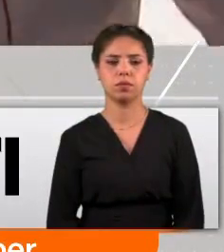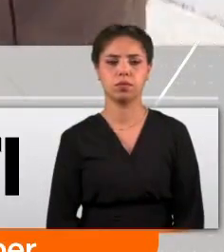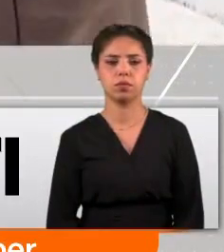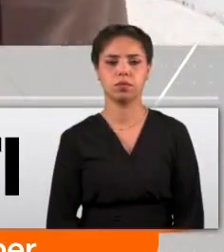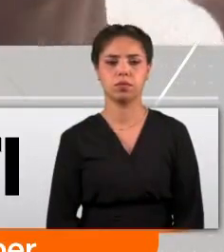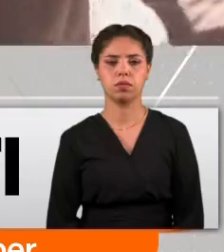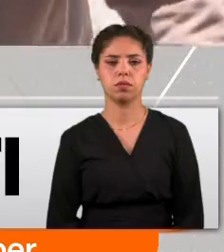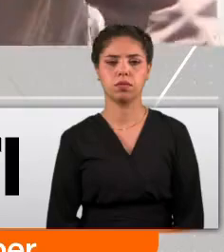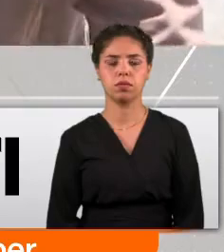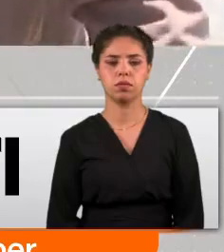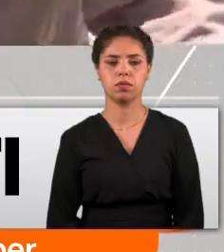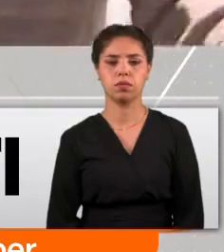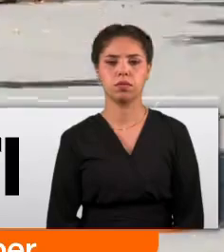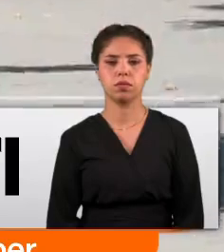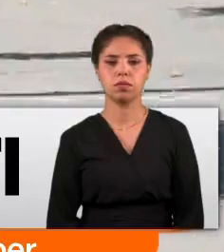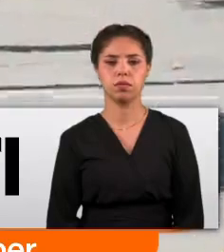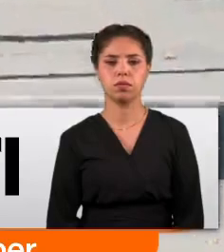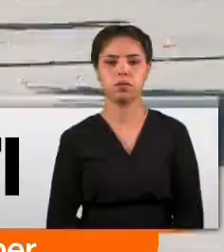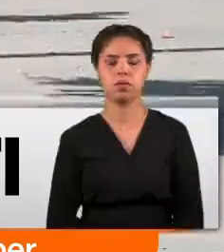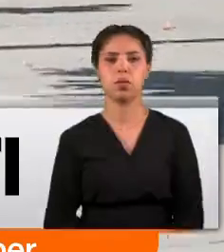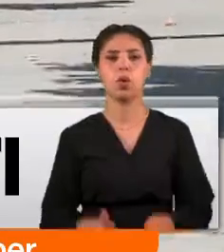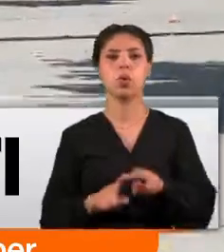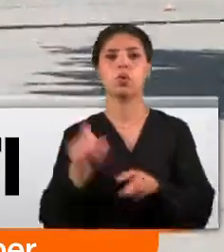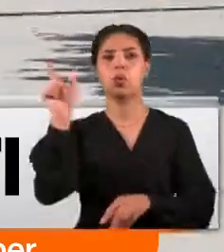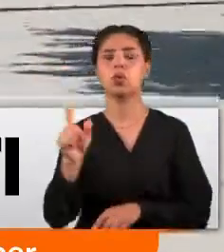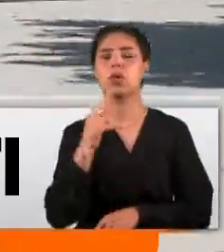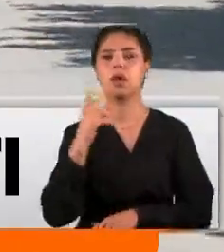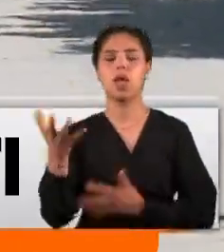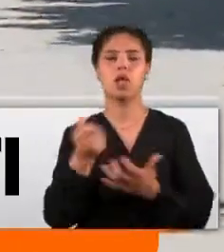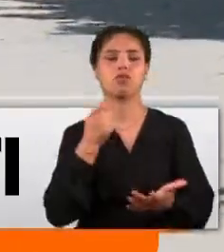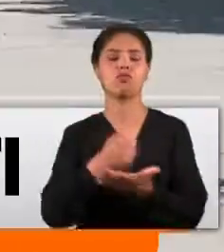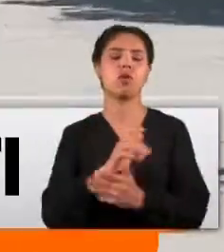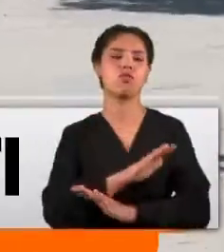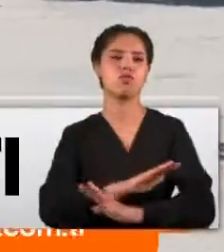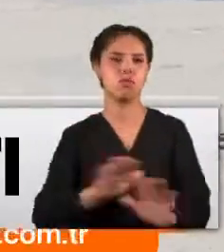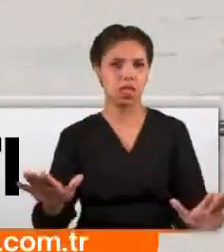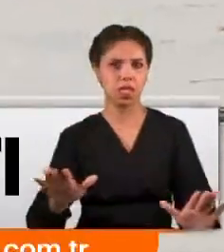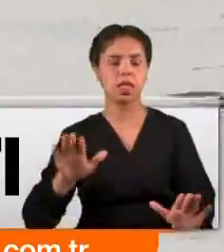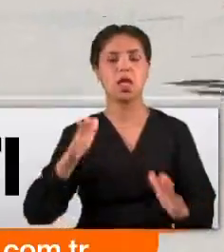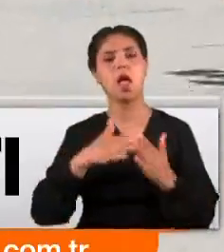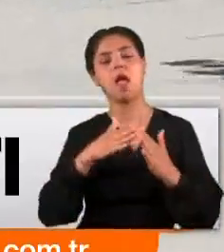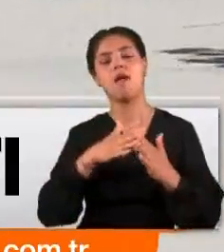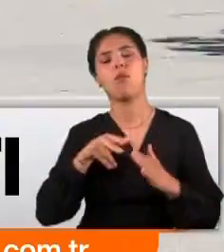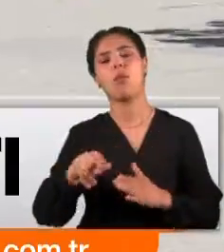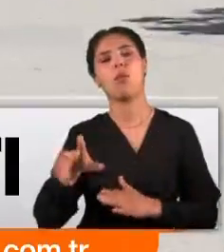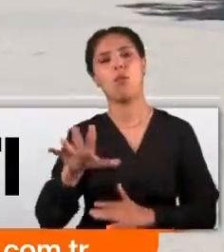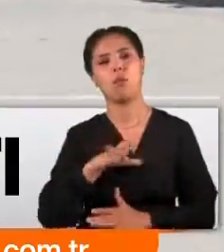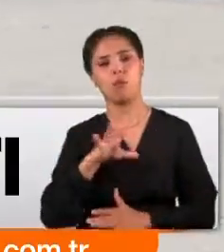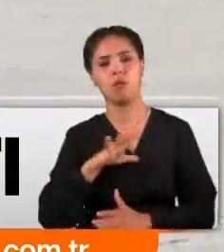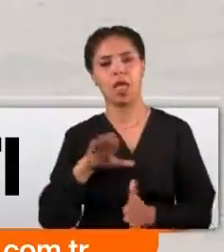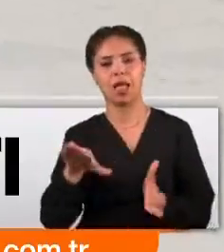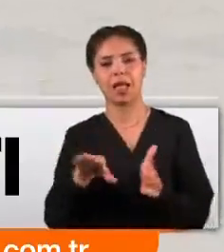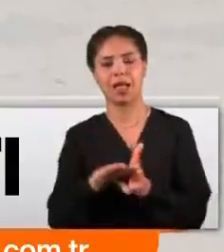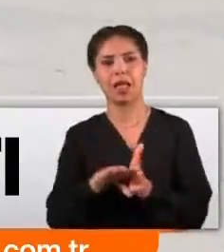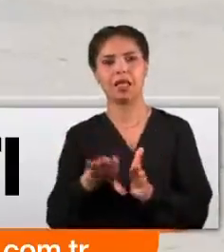kenardan kaldırımdan gelen eşime çarpıyor. Nurdan Çelik market alışverişini yapmış bu yoldan evine doğru ilerliyordu. Tam da